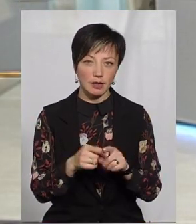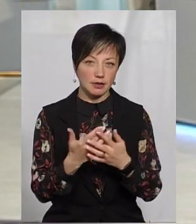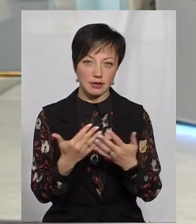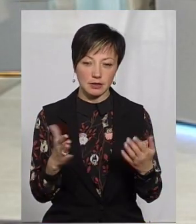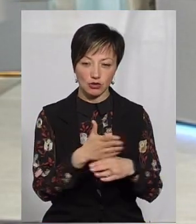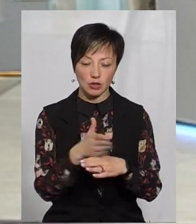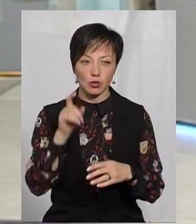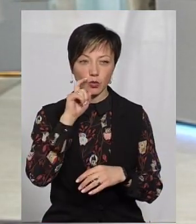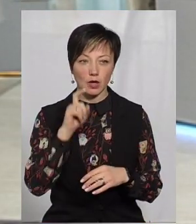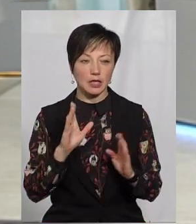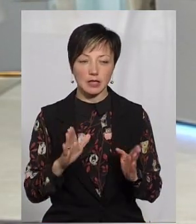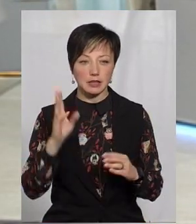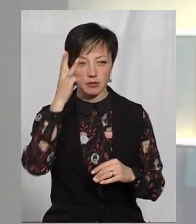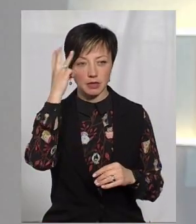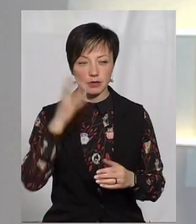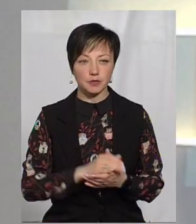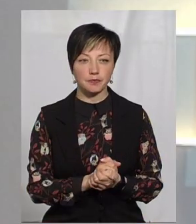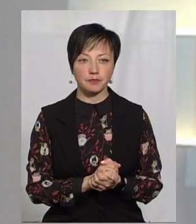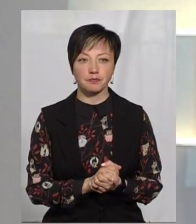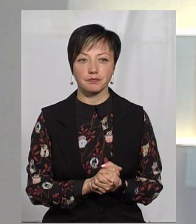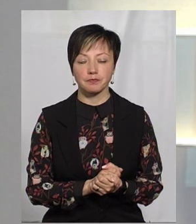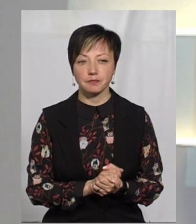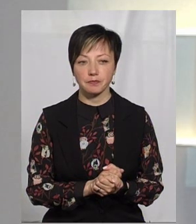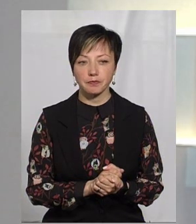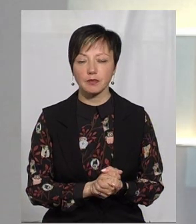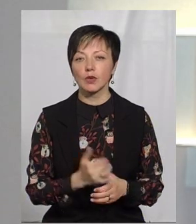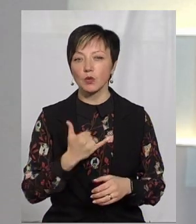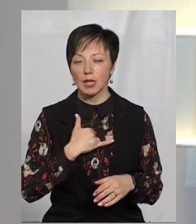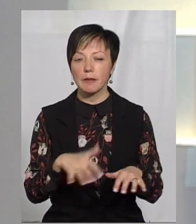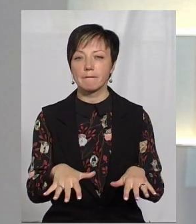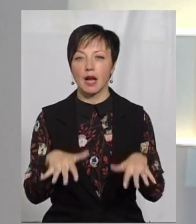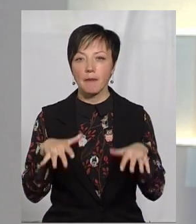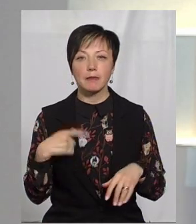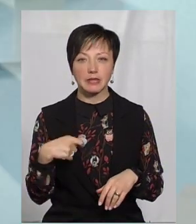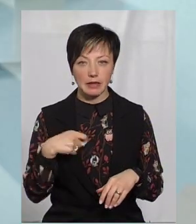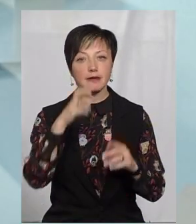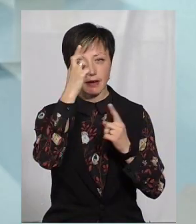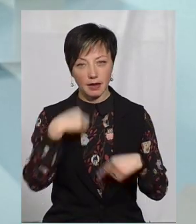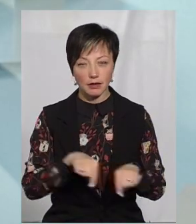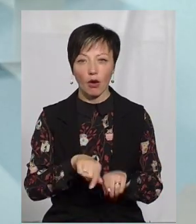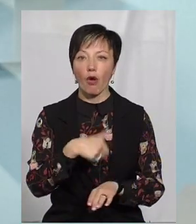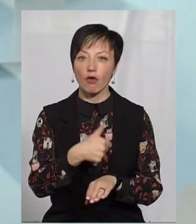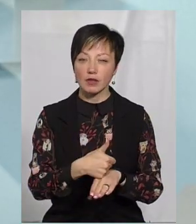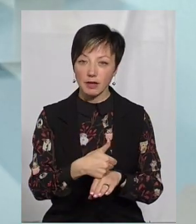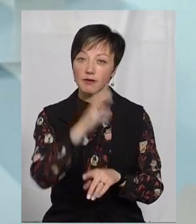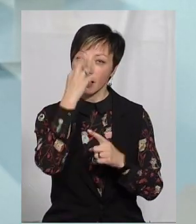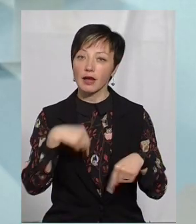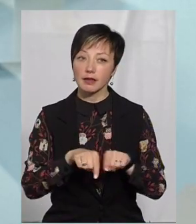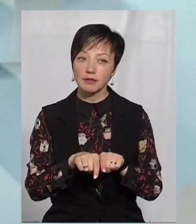різних частин України, не тільки з Хмельницького. У нас парламентсько-президентська країна. У нас головний в